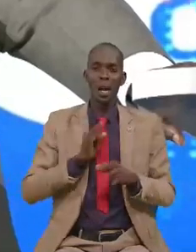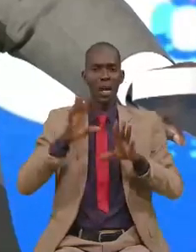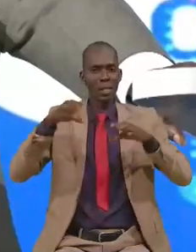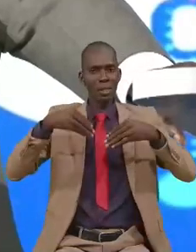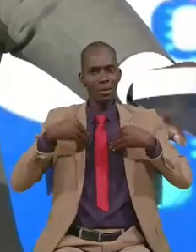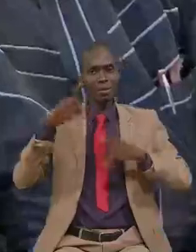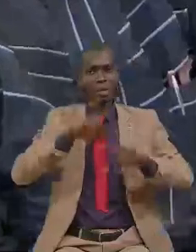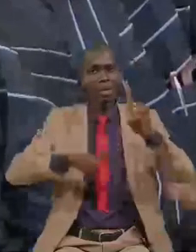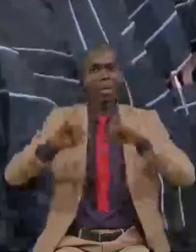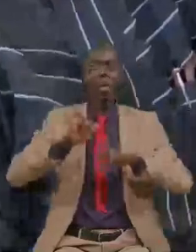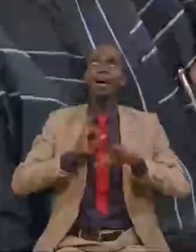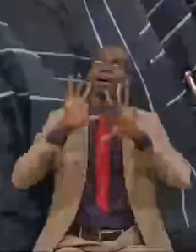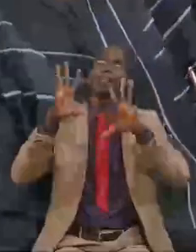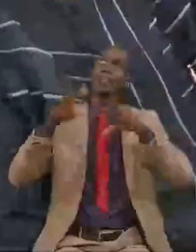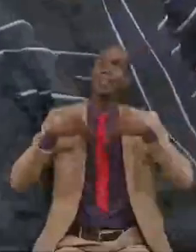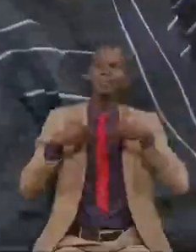J'accepte.